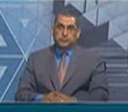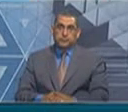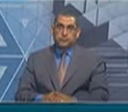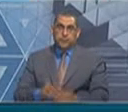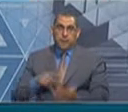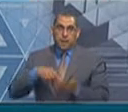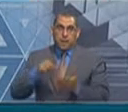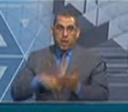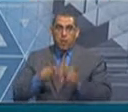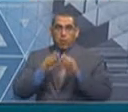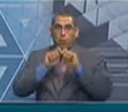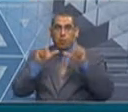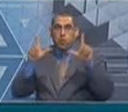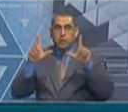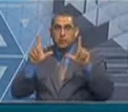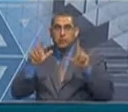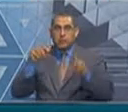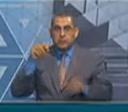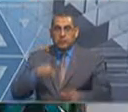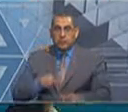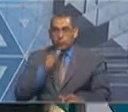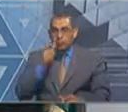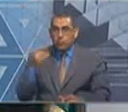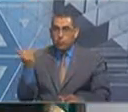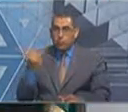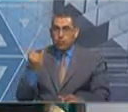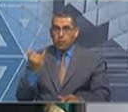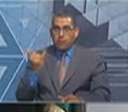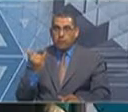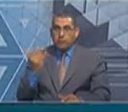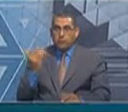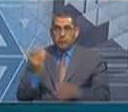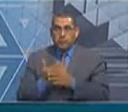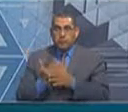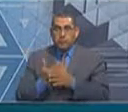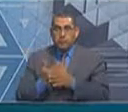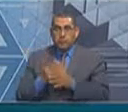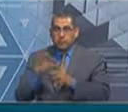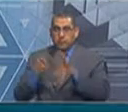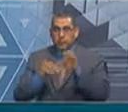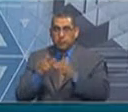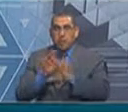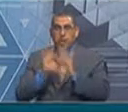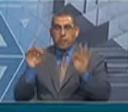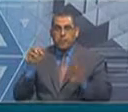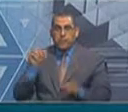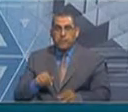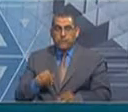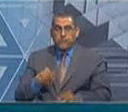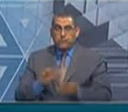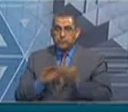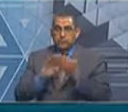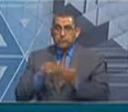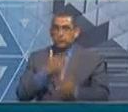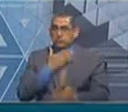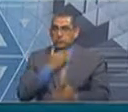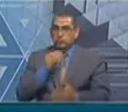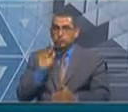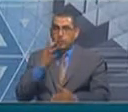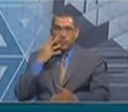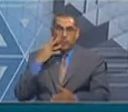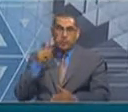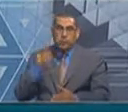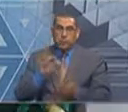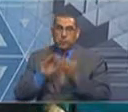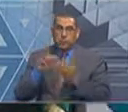قرار كان واضح وكان مهم جدا، لأنه تناول كل مطالب الشعب الليبي،